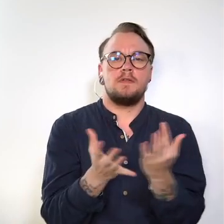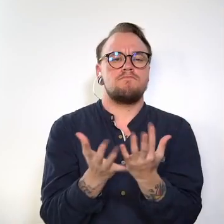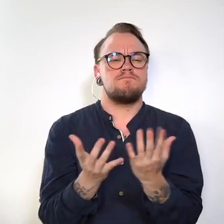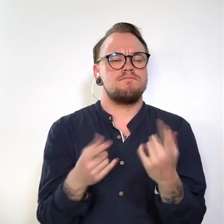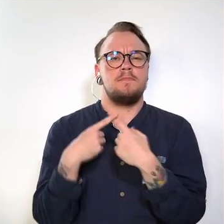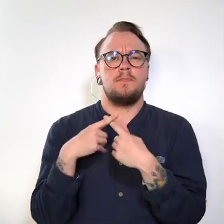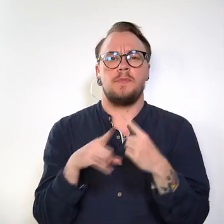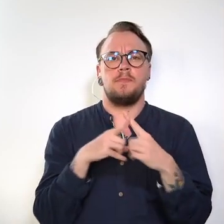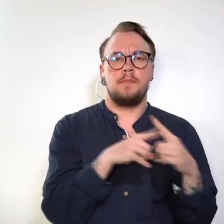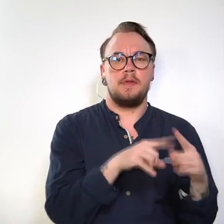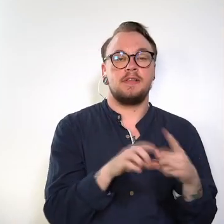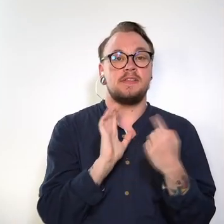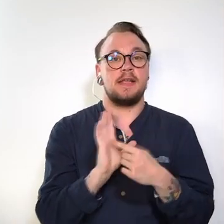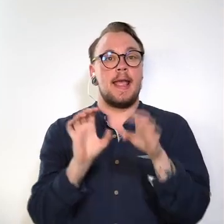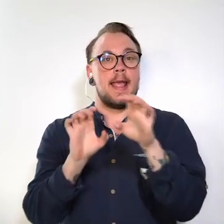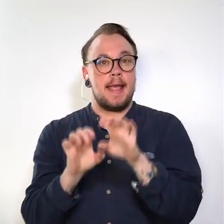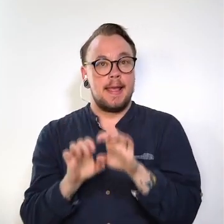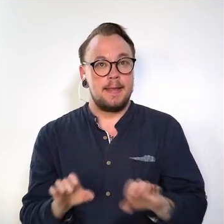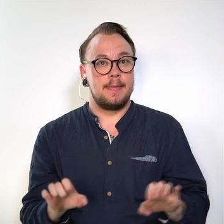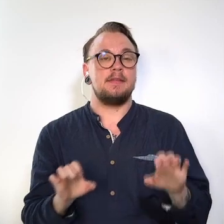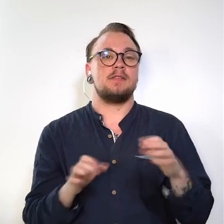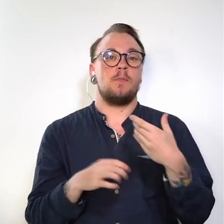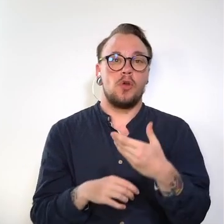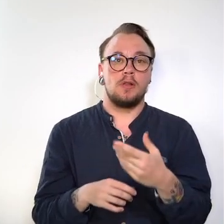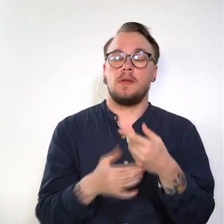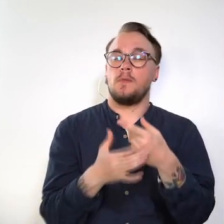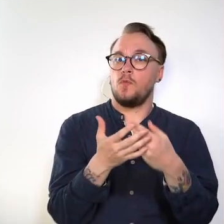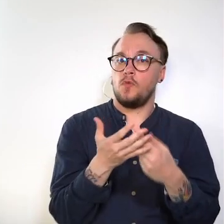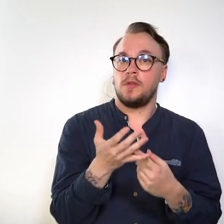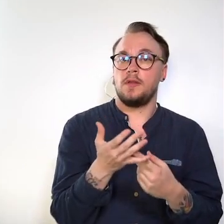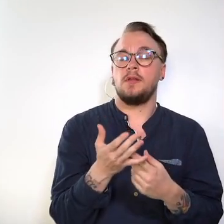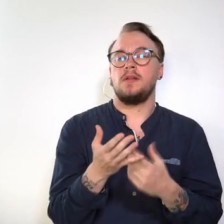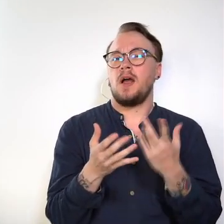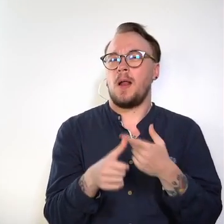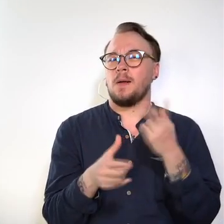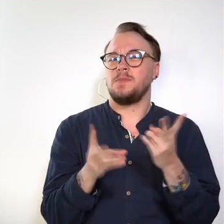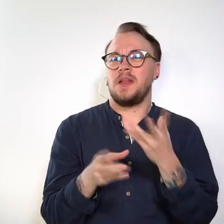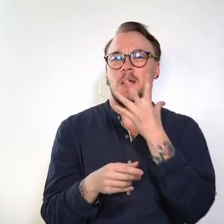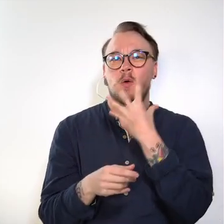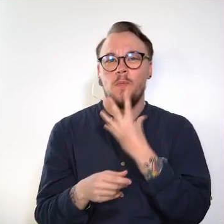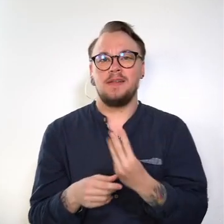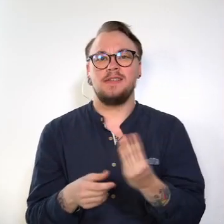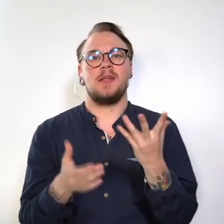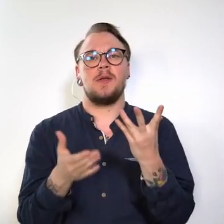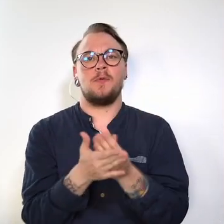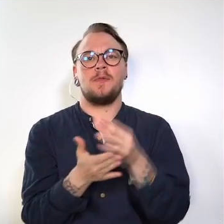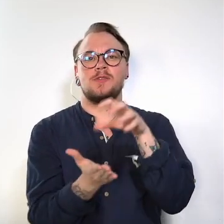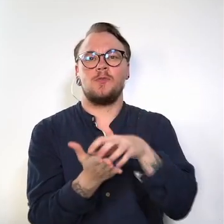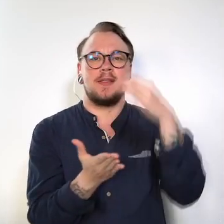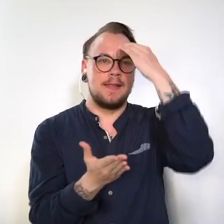Lindqvist oli hyvin tärkeänä yhtenä tekijänä siellä. Että, ja siellä lähti tämmöinen humanistinen yhteiskuntatieteellinen lähestymistapa